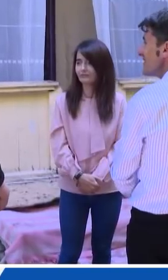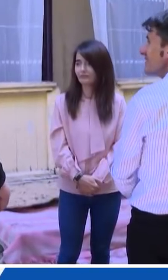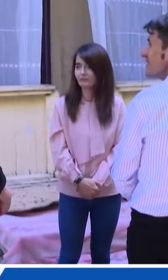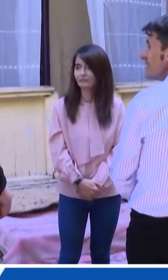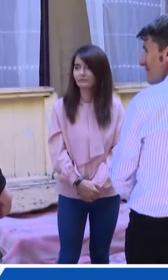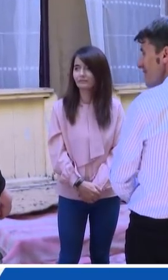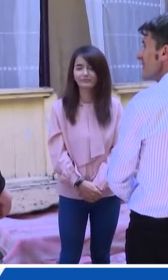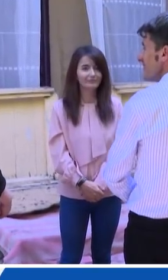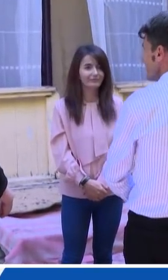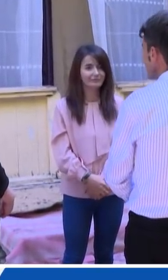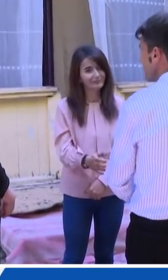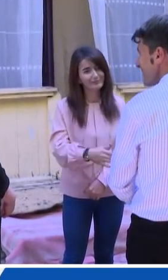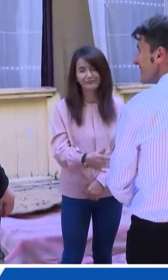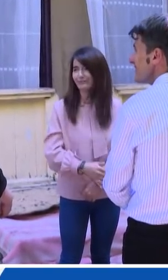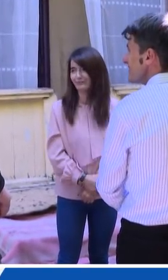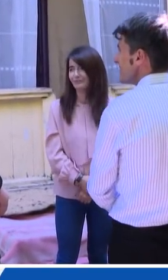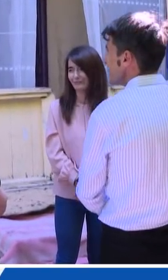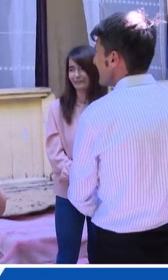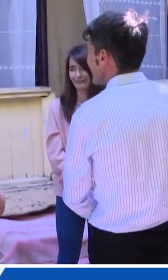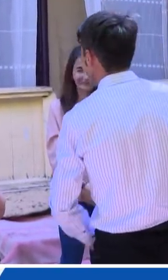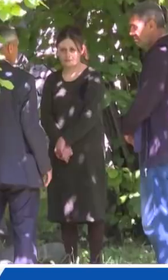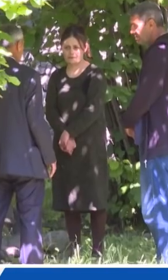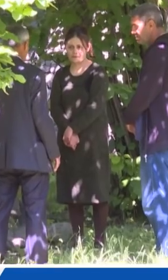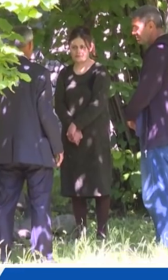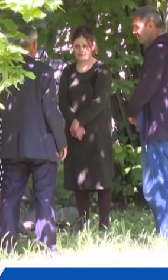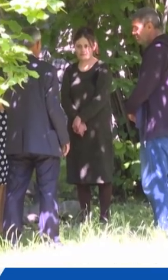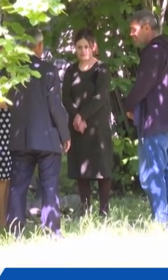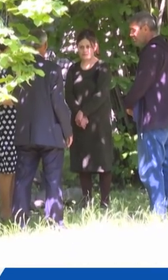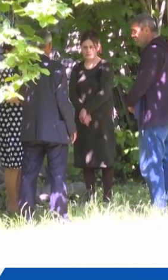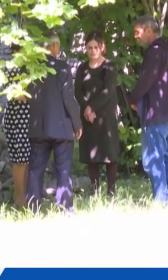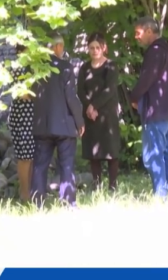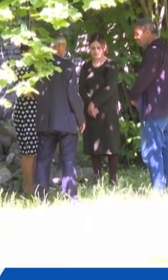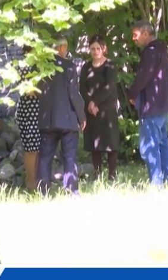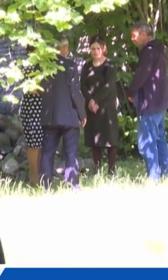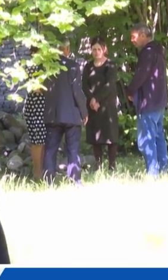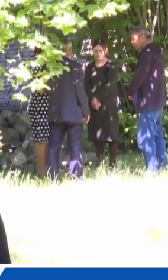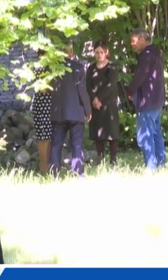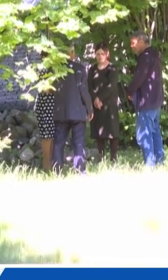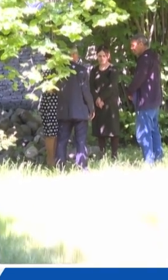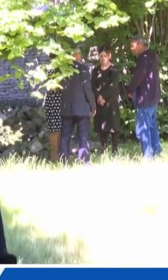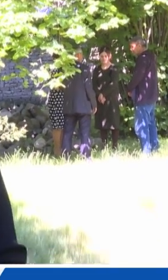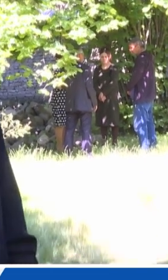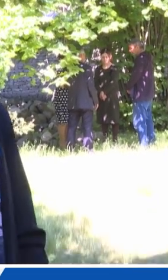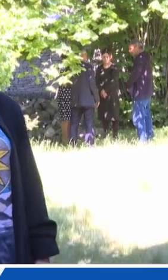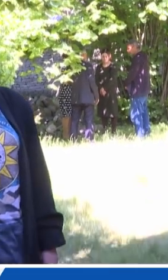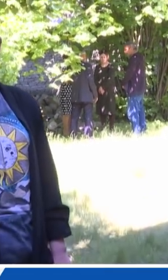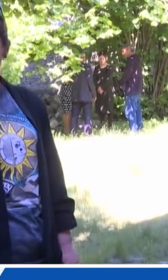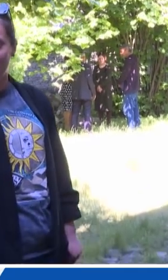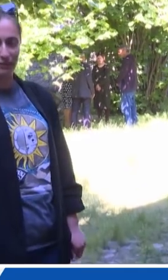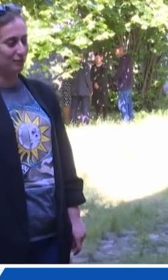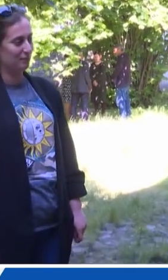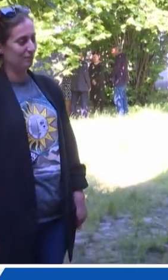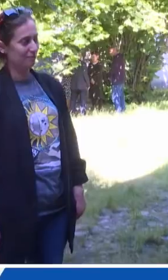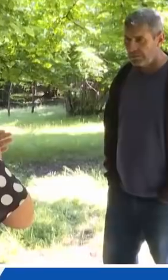Tez düzün qədəhləri, tez düzün, çay süzün, ay qədəhlərə, çay süzün Tez düzün qədəhləri, tez düzün,